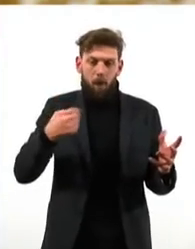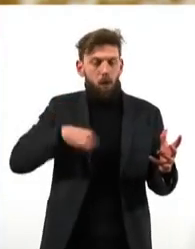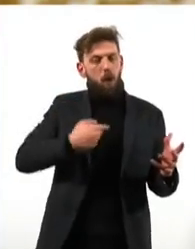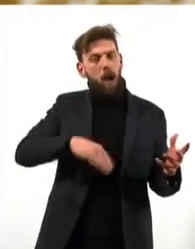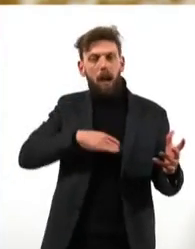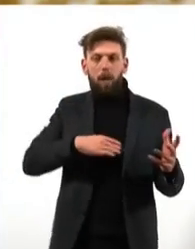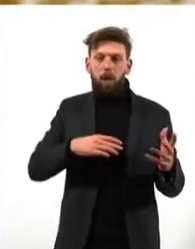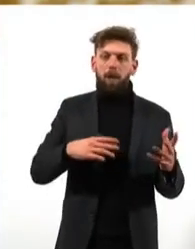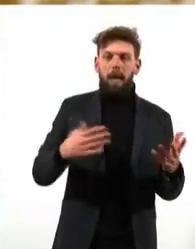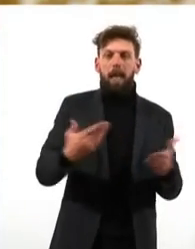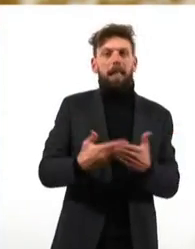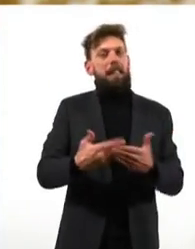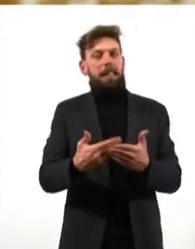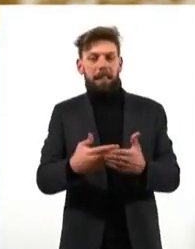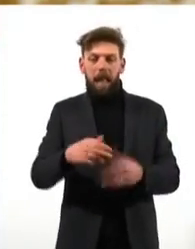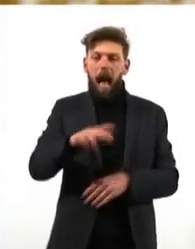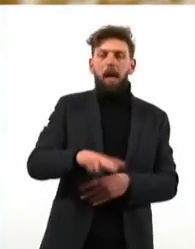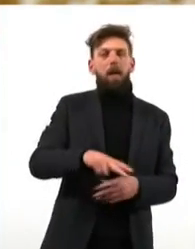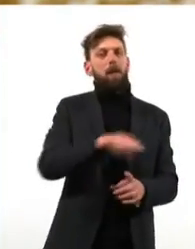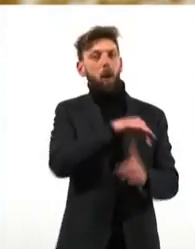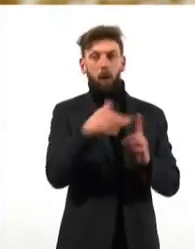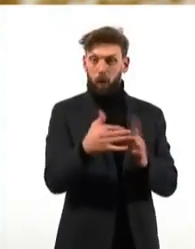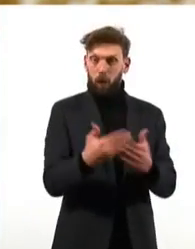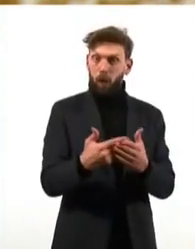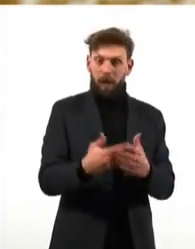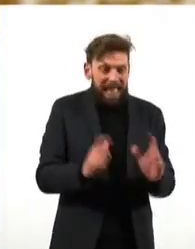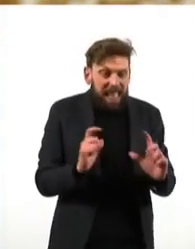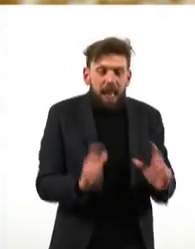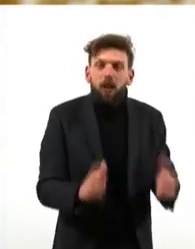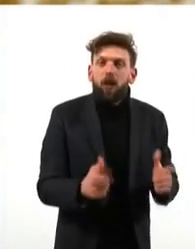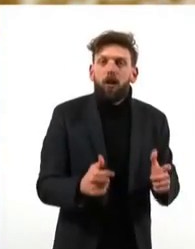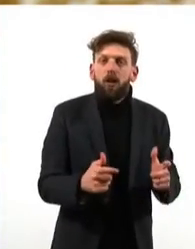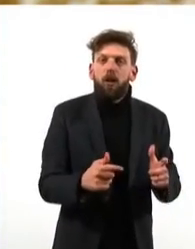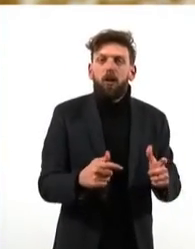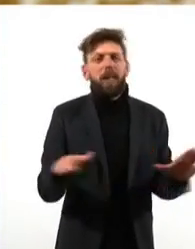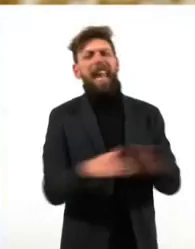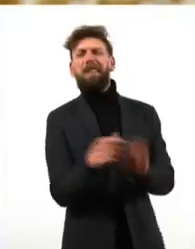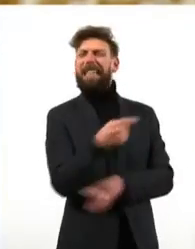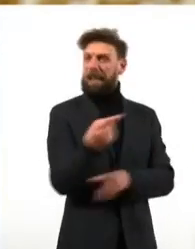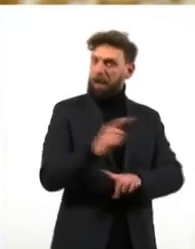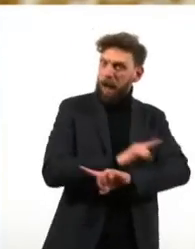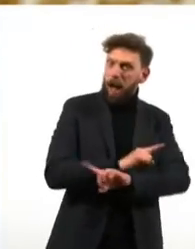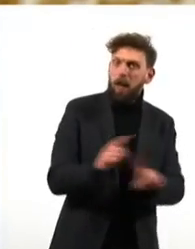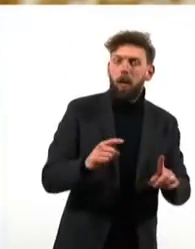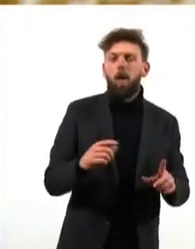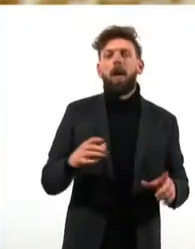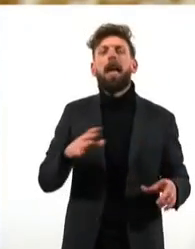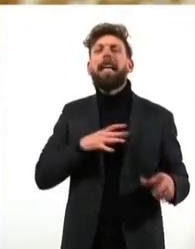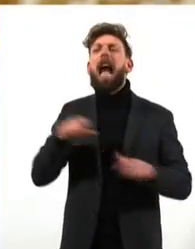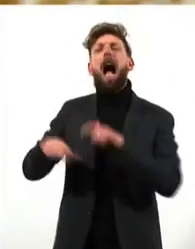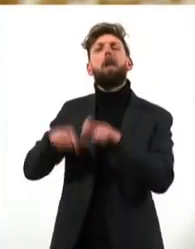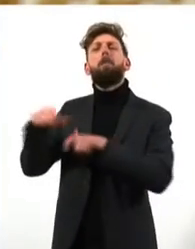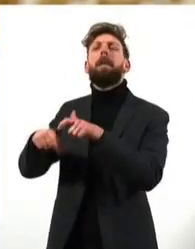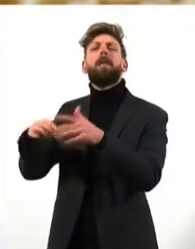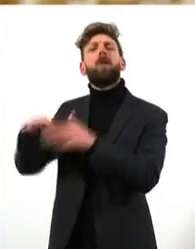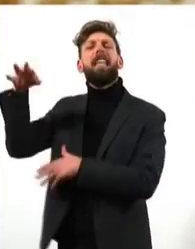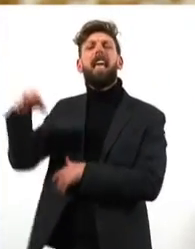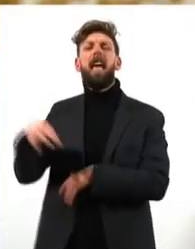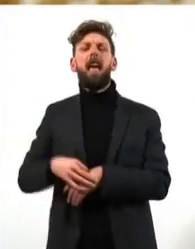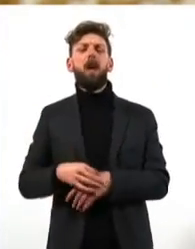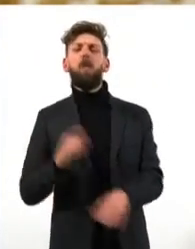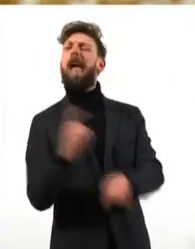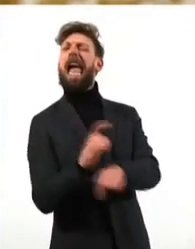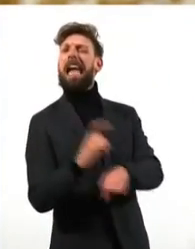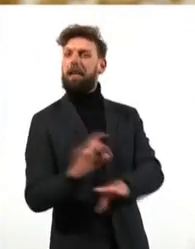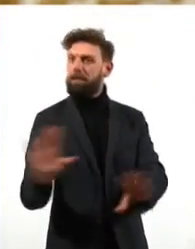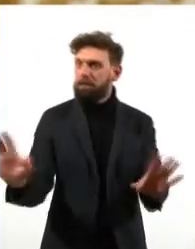sauf un épouvantail, vous l'avez dit, c'est une chance pour ce pays. Et aujourd'hui, il y a encore quelques élus qui agitent le logement social comme un épouvantail. Deux, il